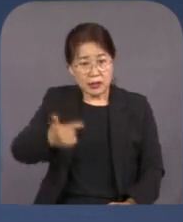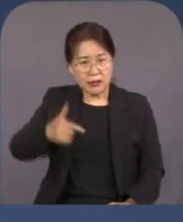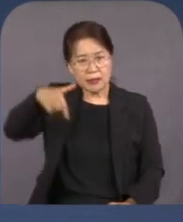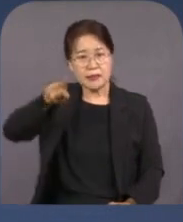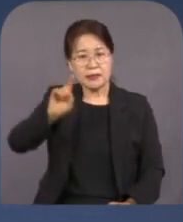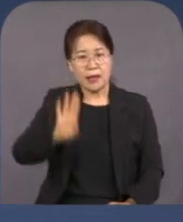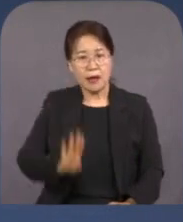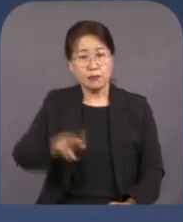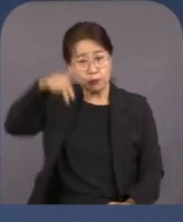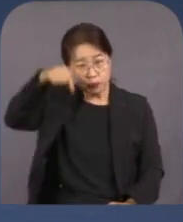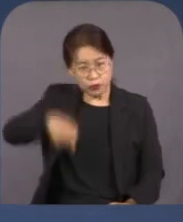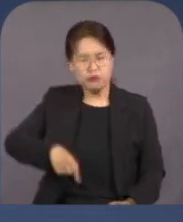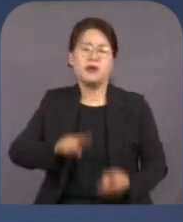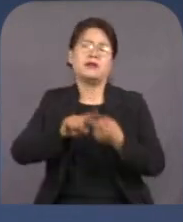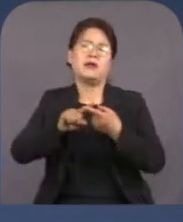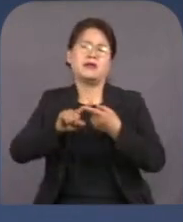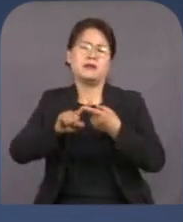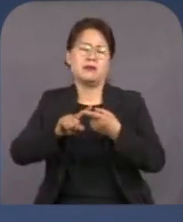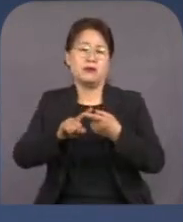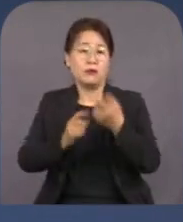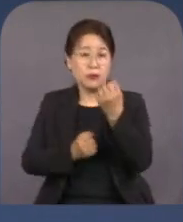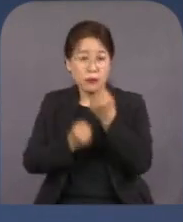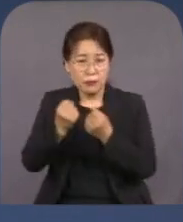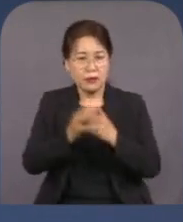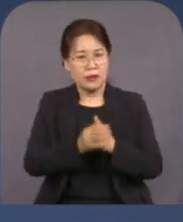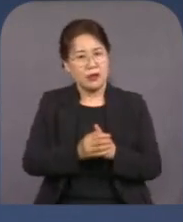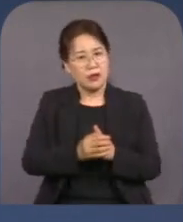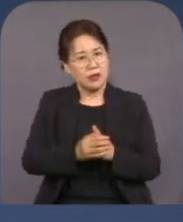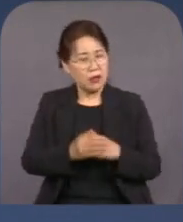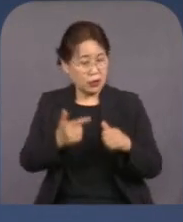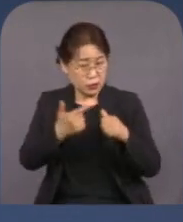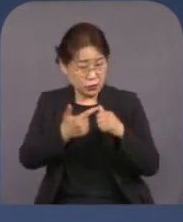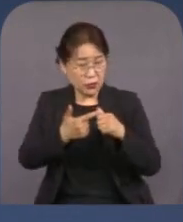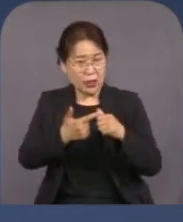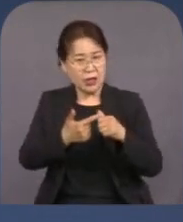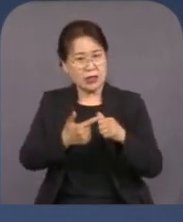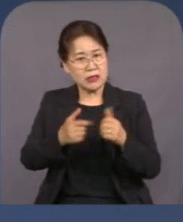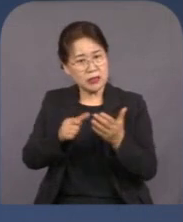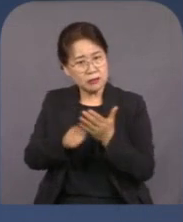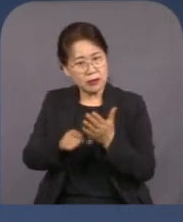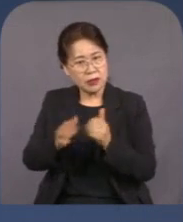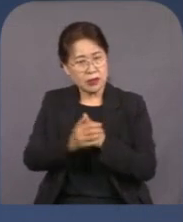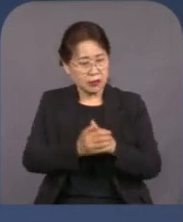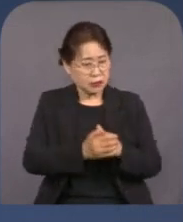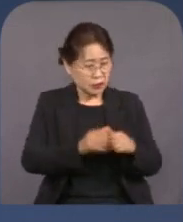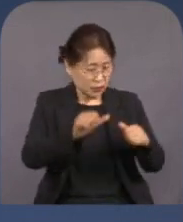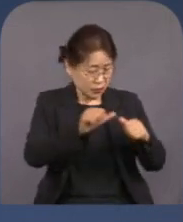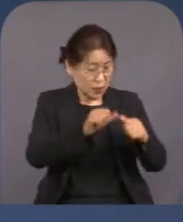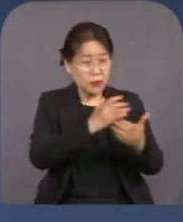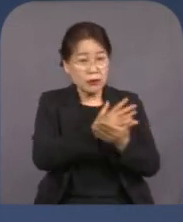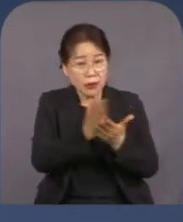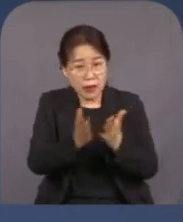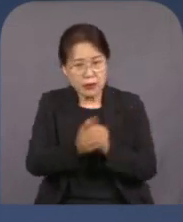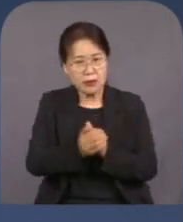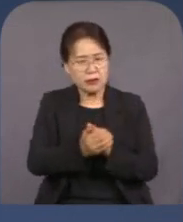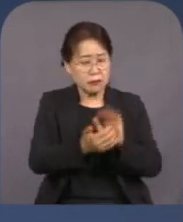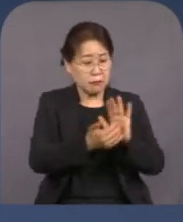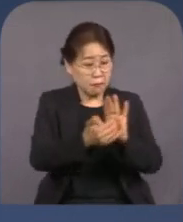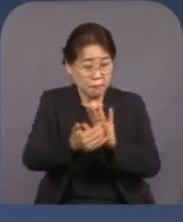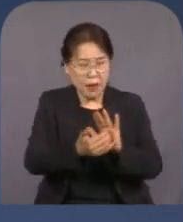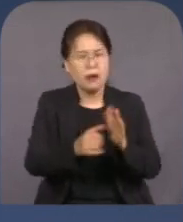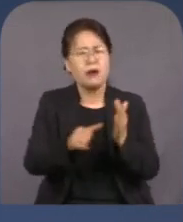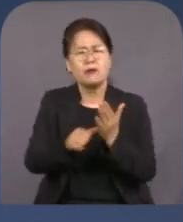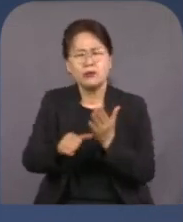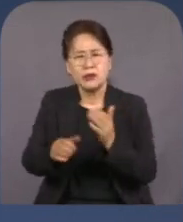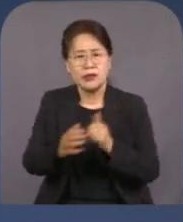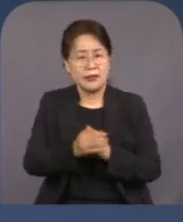하나님의 선신 갑주는 6가지 무기로 되어 있는데 5가지는 방어용 무기구요 하나는 뭐예요 공격력